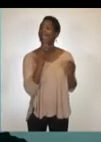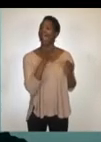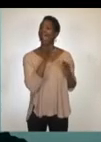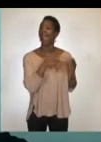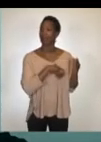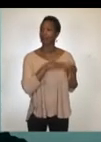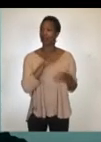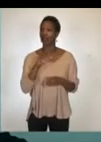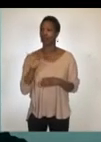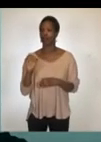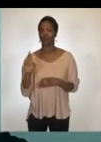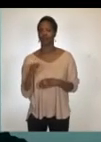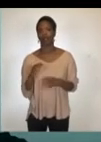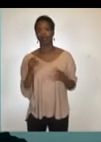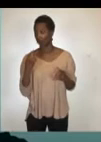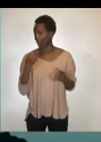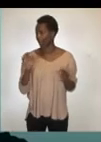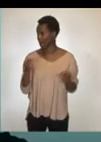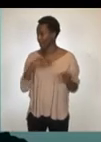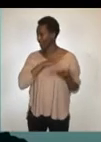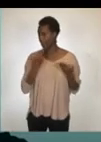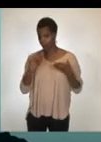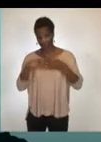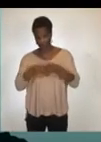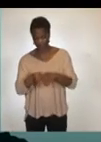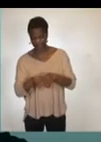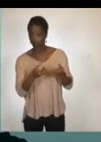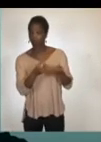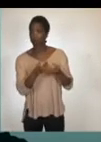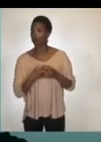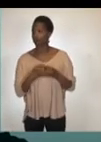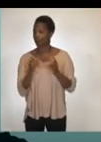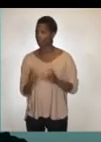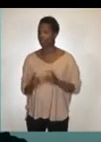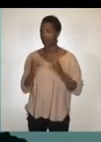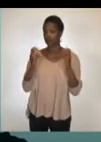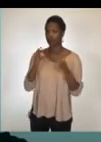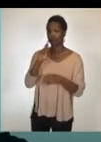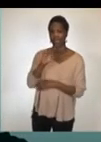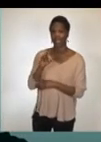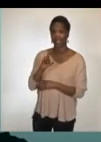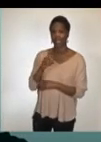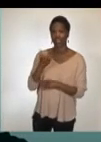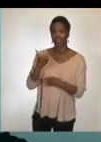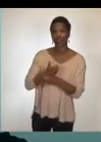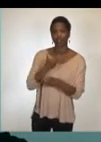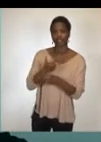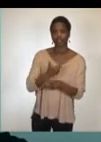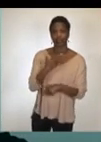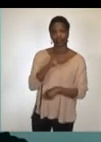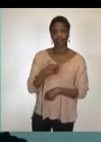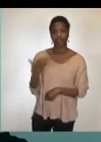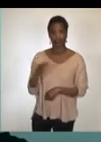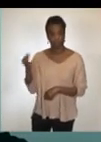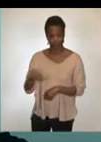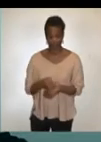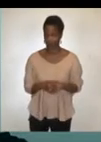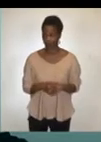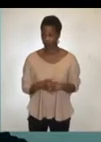effet mutualisation, nous étions plutôt à une hausse RH de 3,5% par an, là où nous sommes à